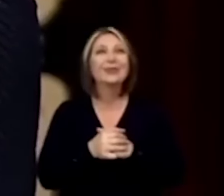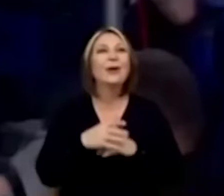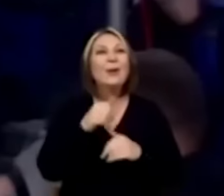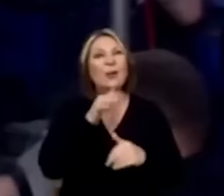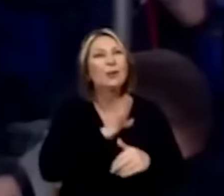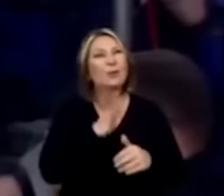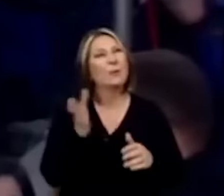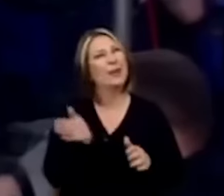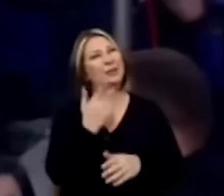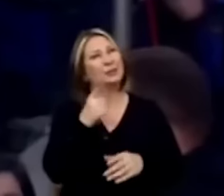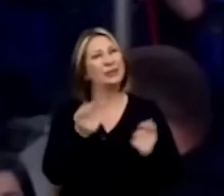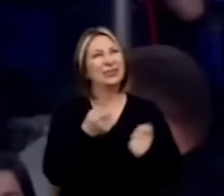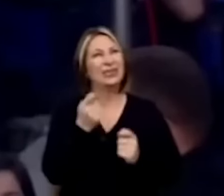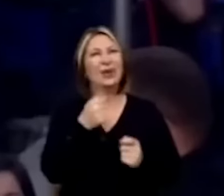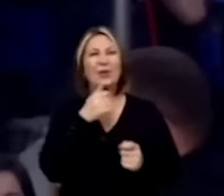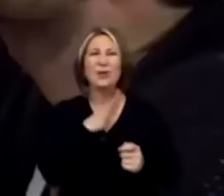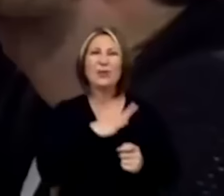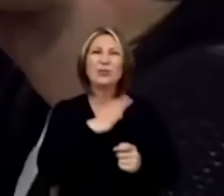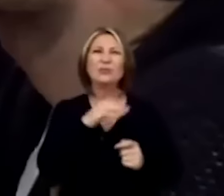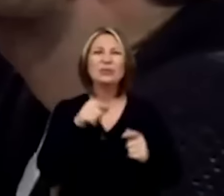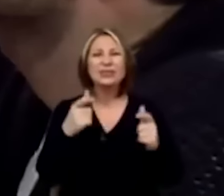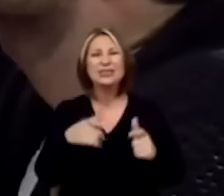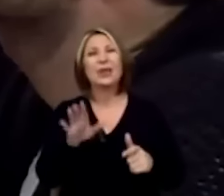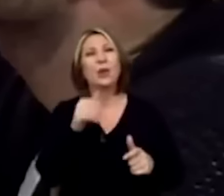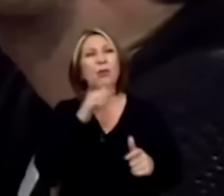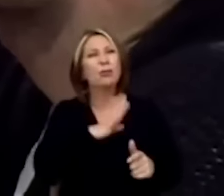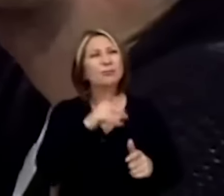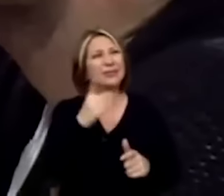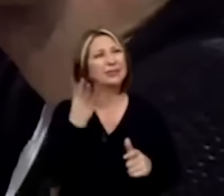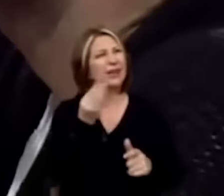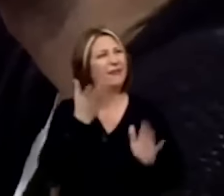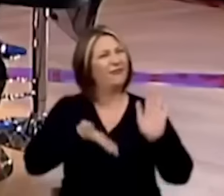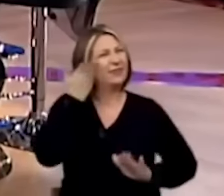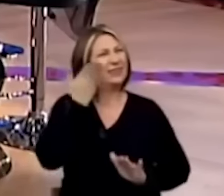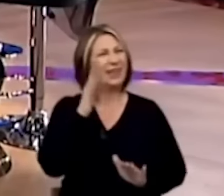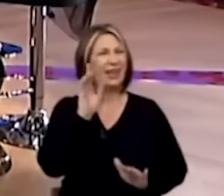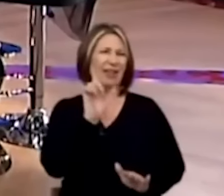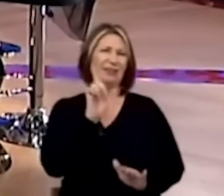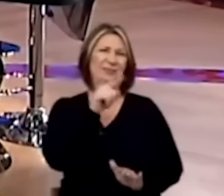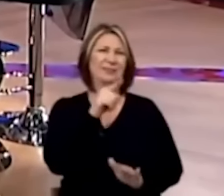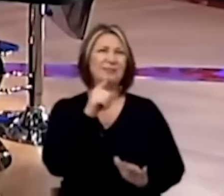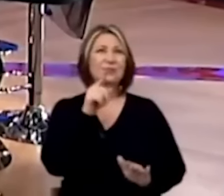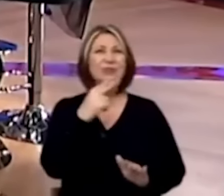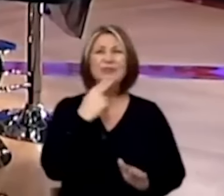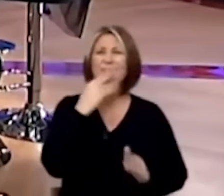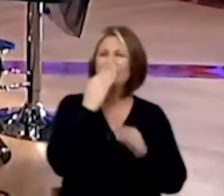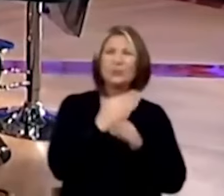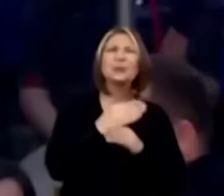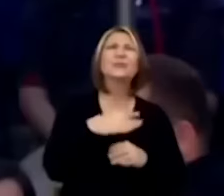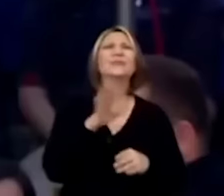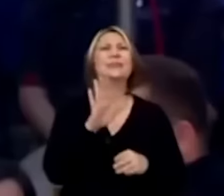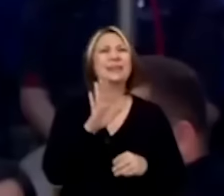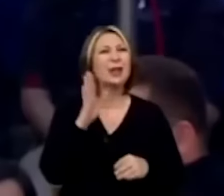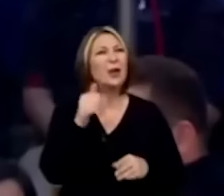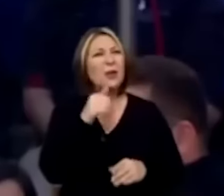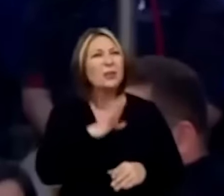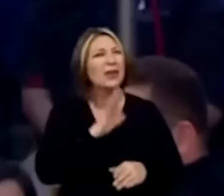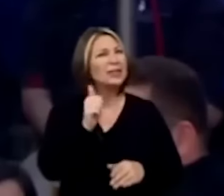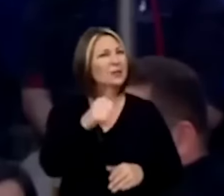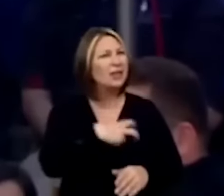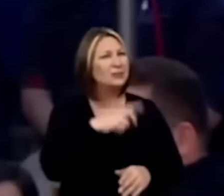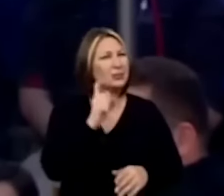Oğlum Berk bırak bu işleri ya da oğlum Berk senin aynen yerin burası değil. Oğlum Berk sen çok daha fazlasını hak ediyorsun. Oğlum Berk bu kız sana olmadı. Oğlum Berk ne zaman